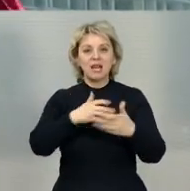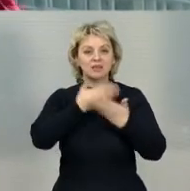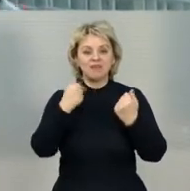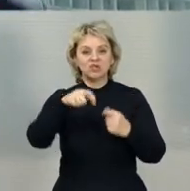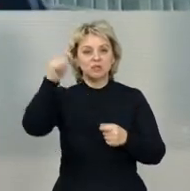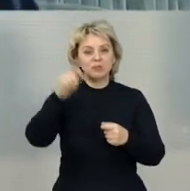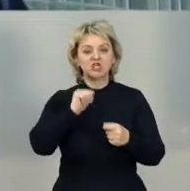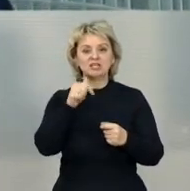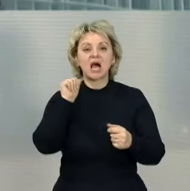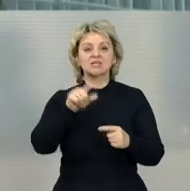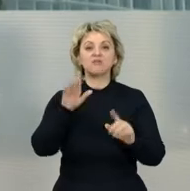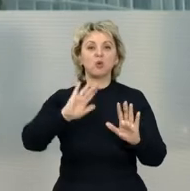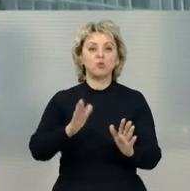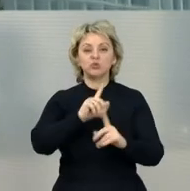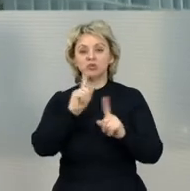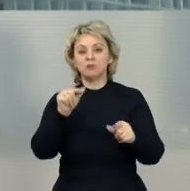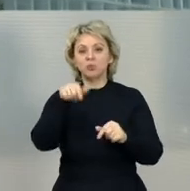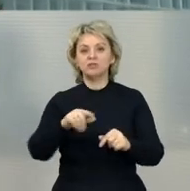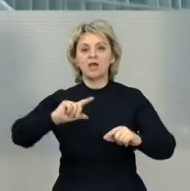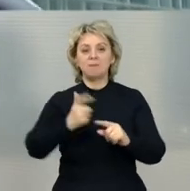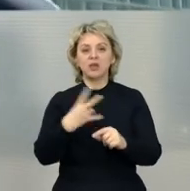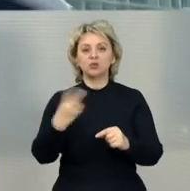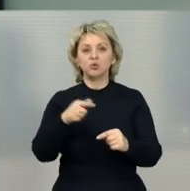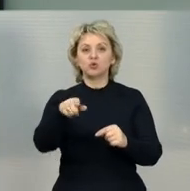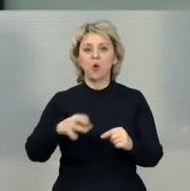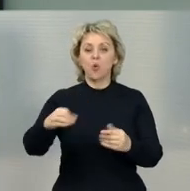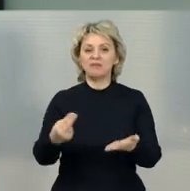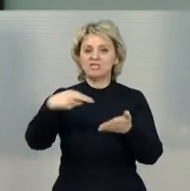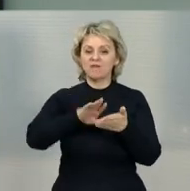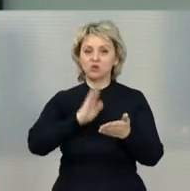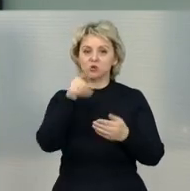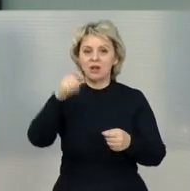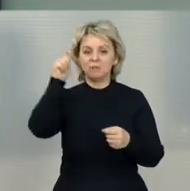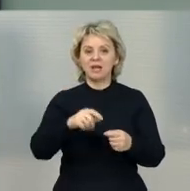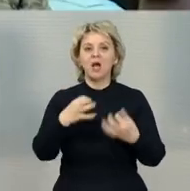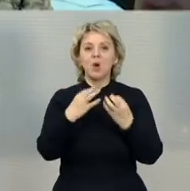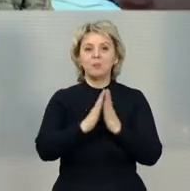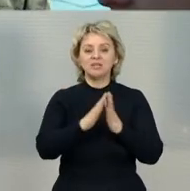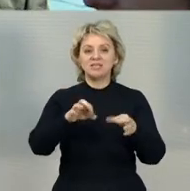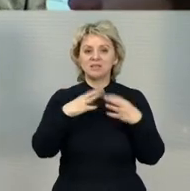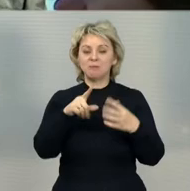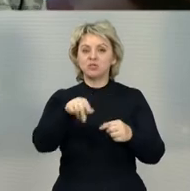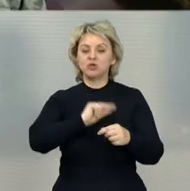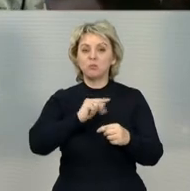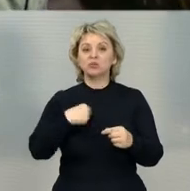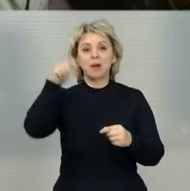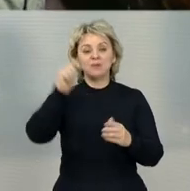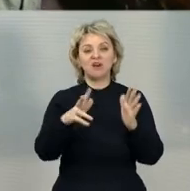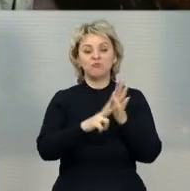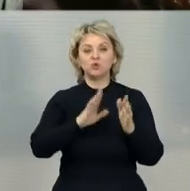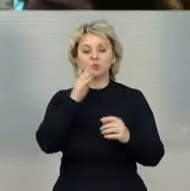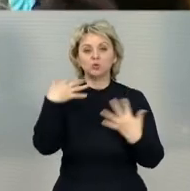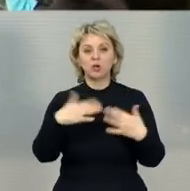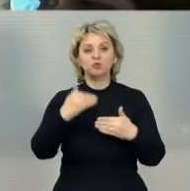нет. Приезжайте завтра, завтра будет, не будет. Завтра опять надо с области вставать с утра, ехать сюда, откладывать опять работу. Я приехал там в 8 утра, там чуть